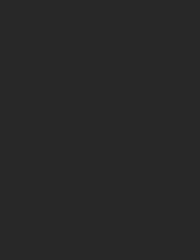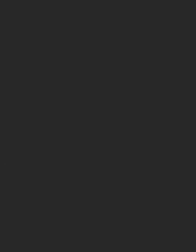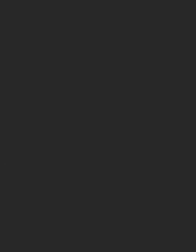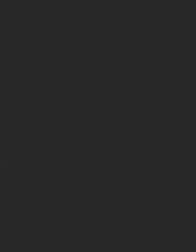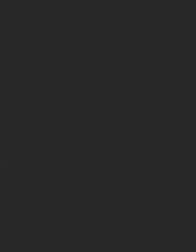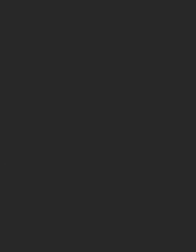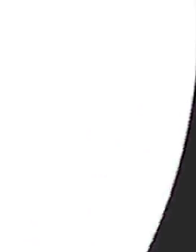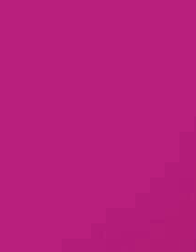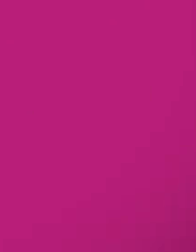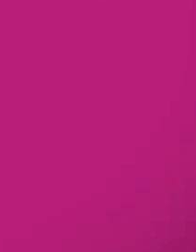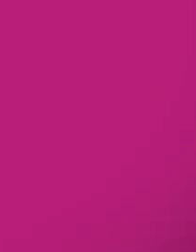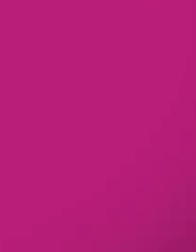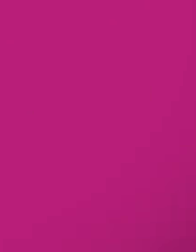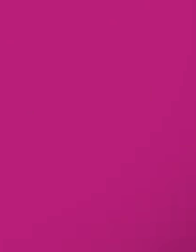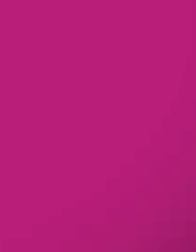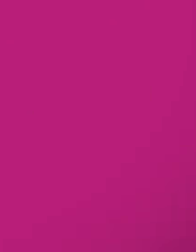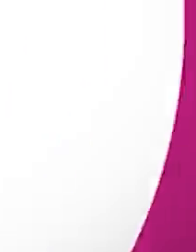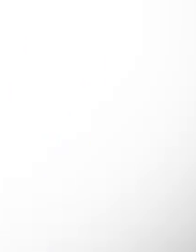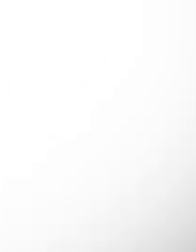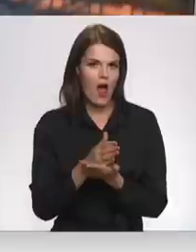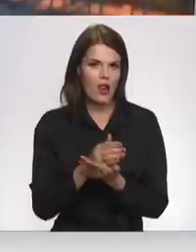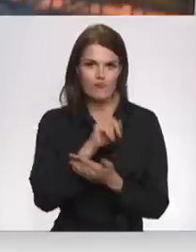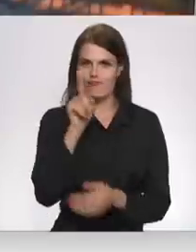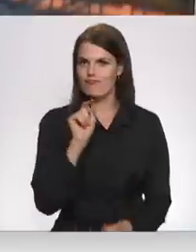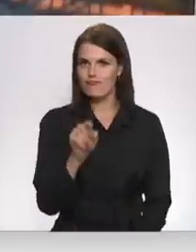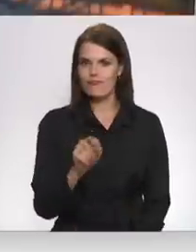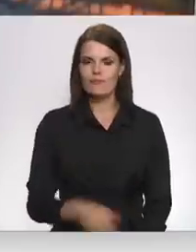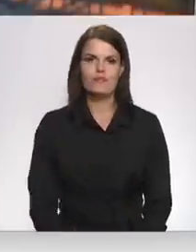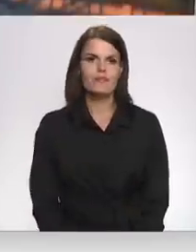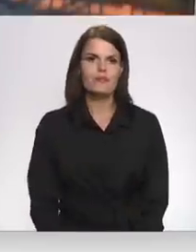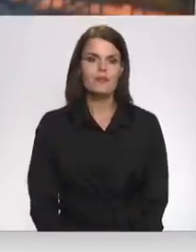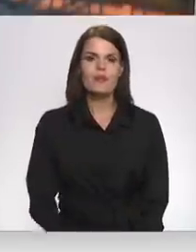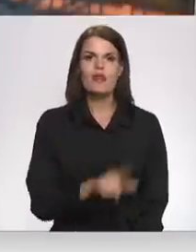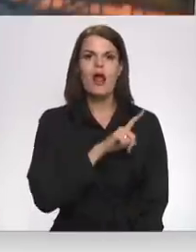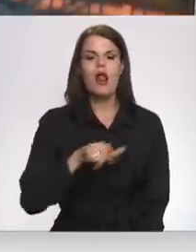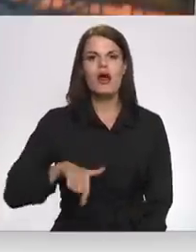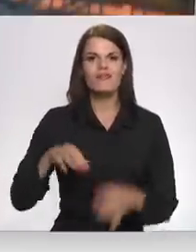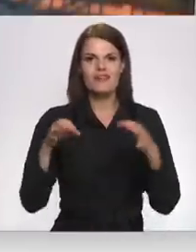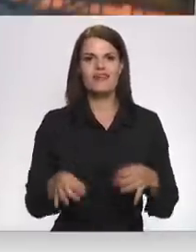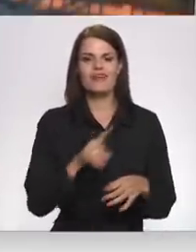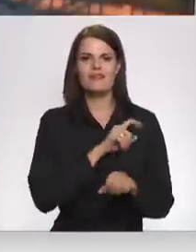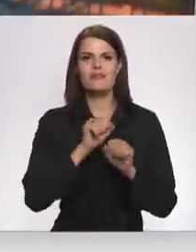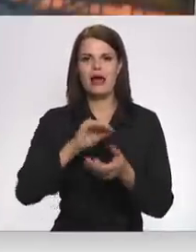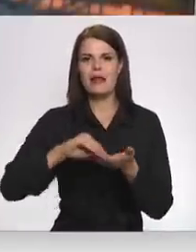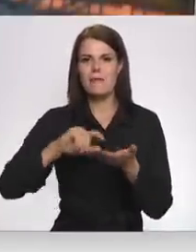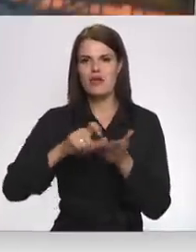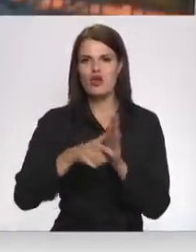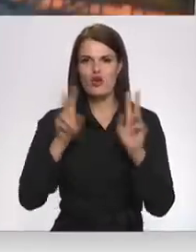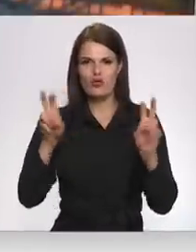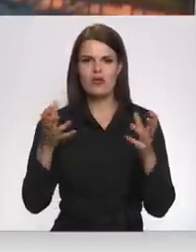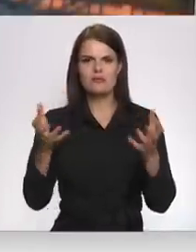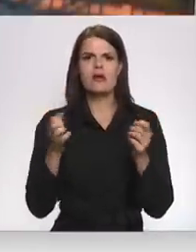Re, viss ēters ir te! Latvijā tiesībsarga birojas saņem arvien vairāk sūdzību